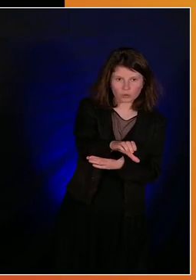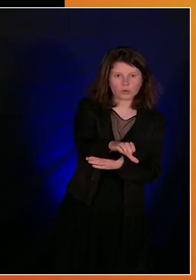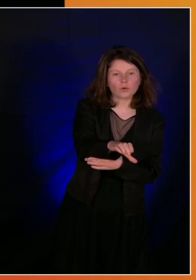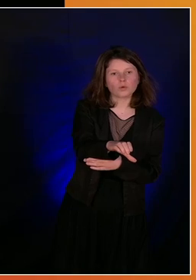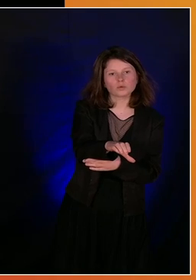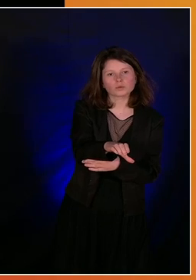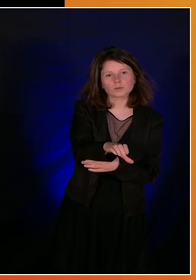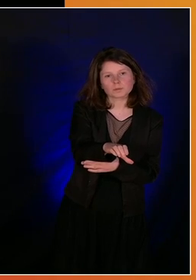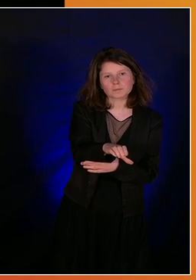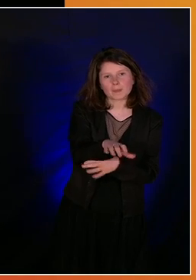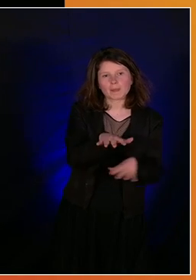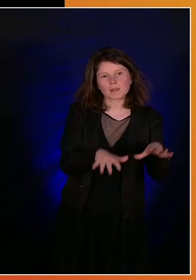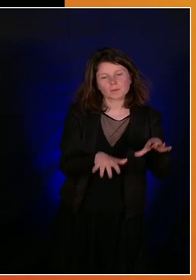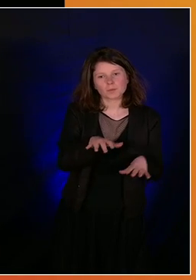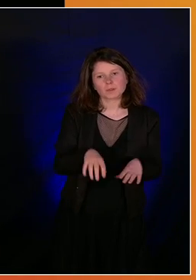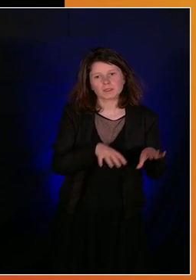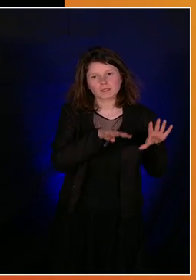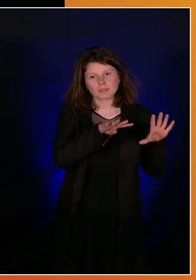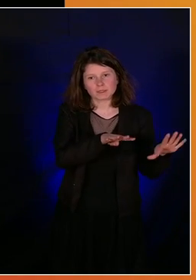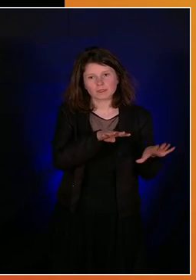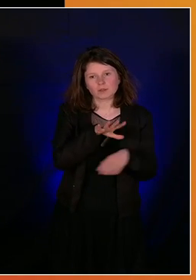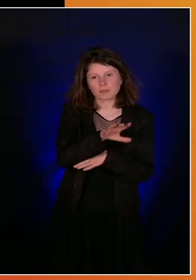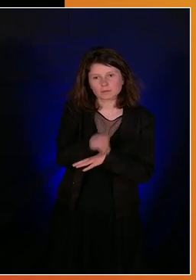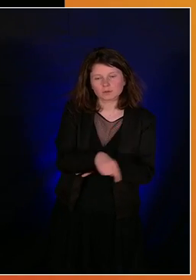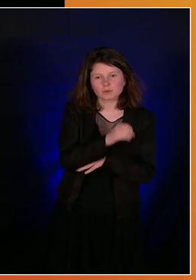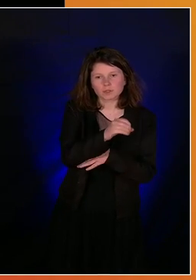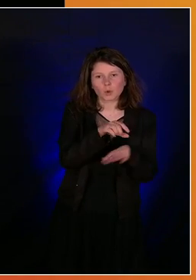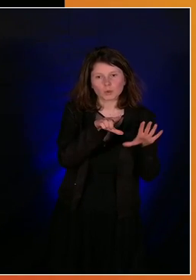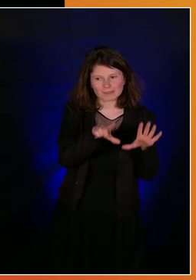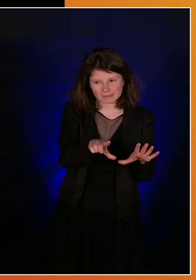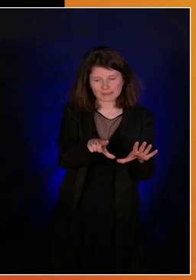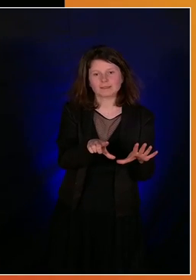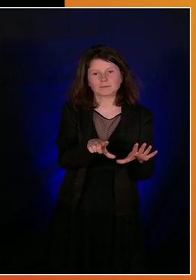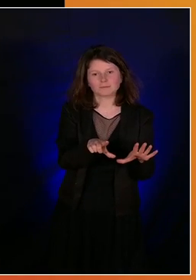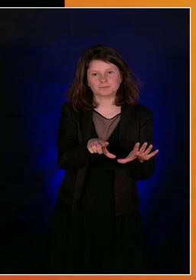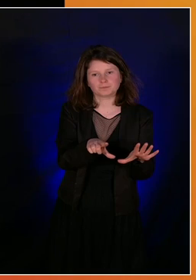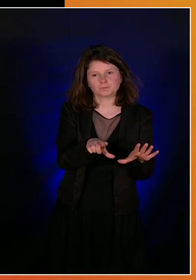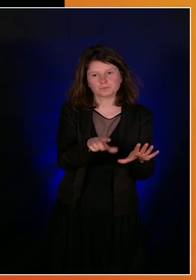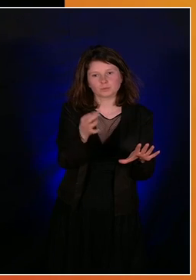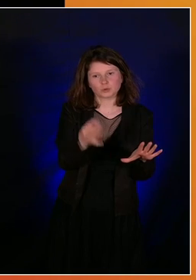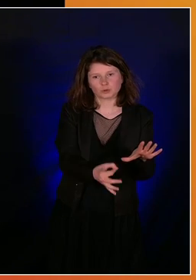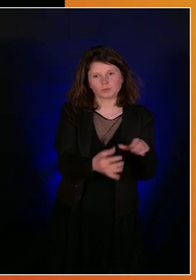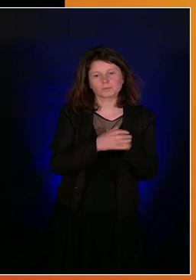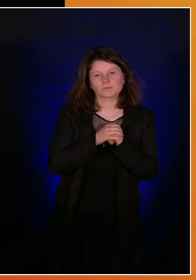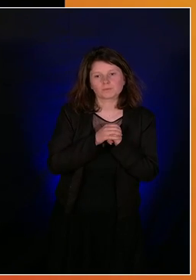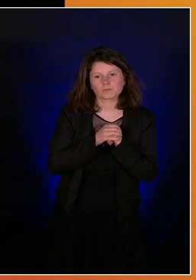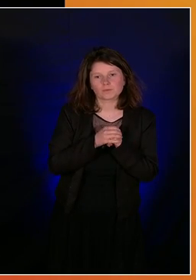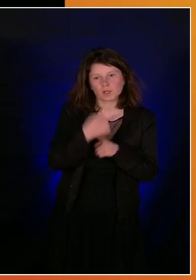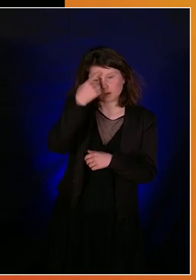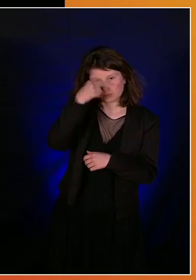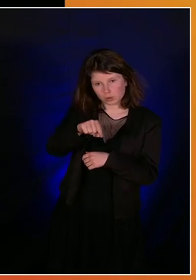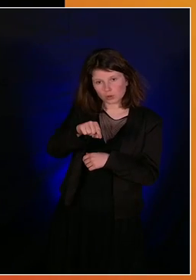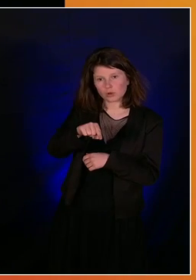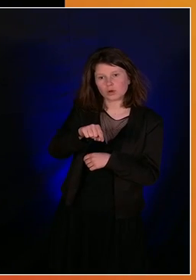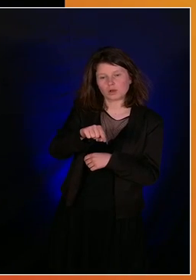536493 soit 95,07 % des voies disponibles pour pour